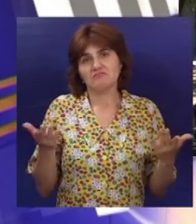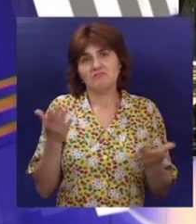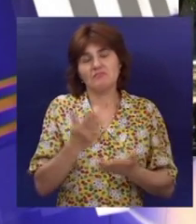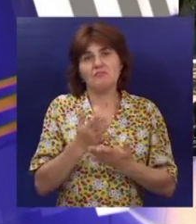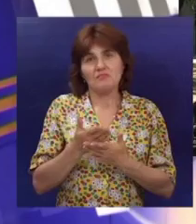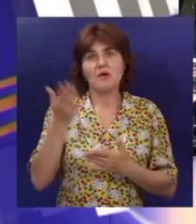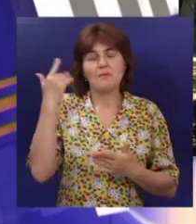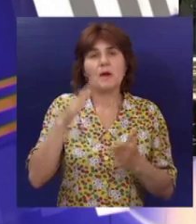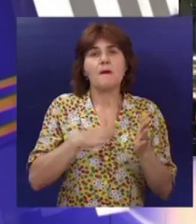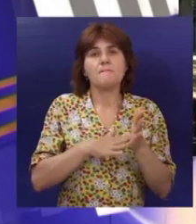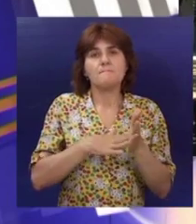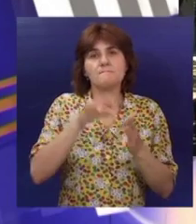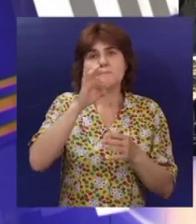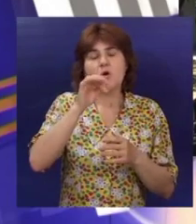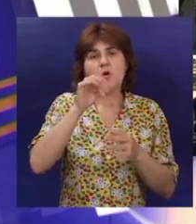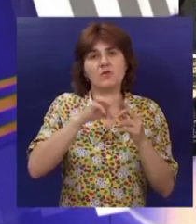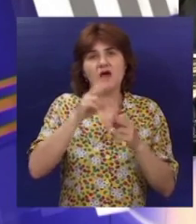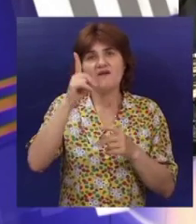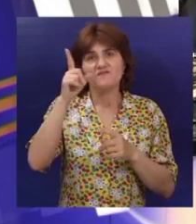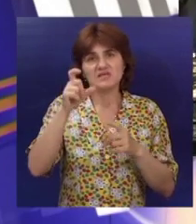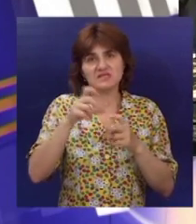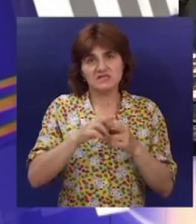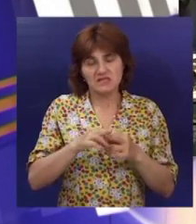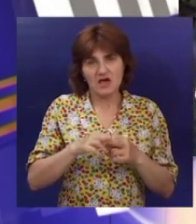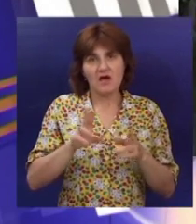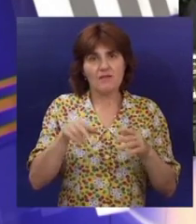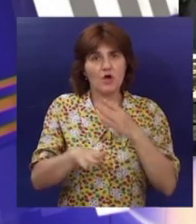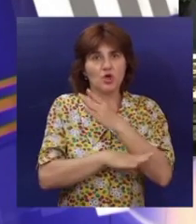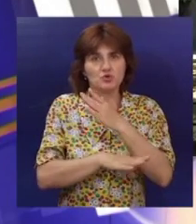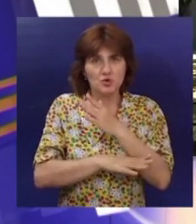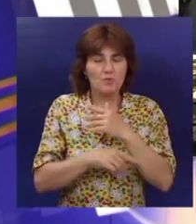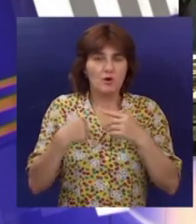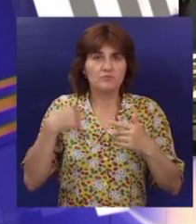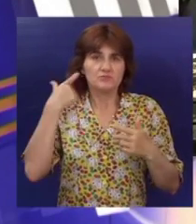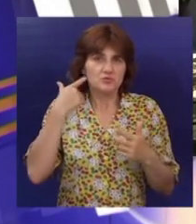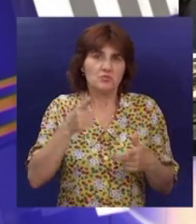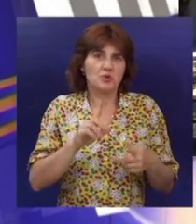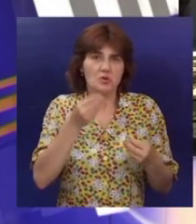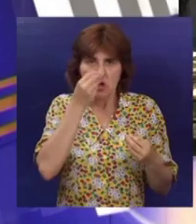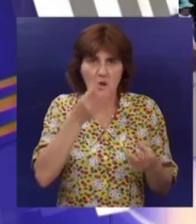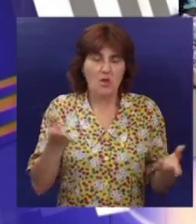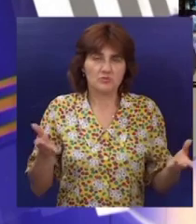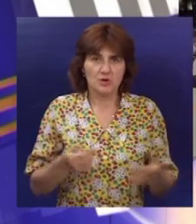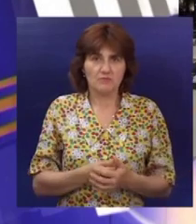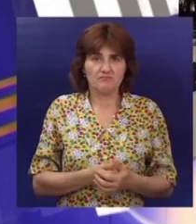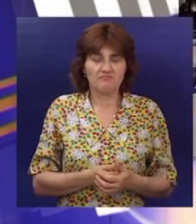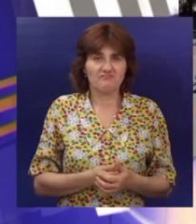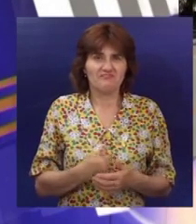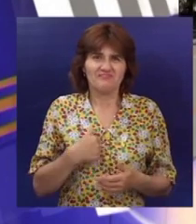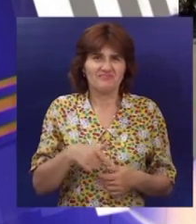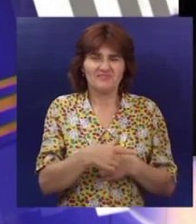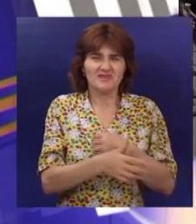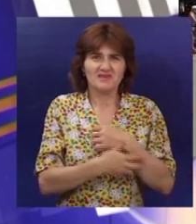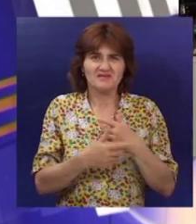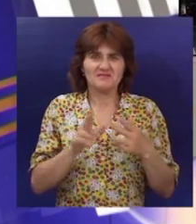nekad Moravica i ne znam ja. Dobro, ima ovaj naš bazen ovde u šumi, nije to sve u svemu tako loše. Mislim da ponuda baš i nije